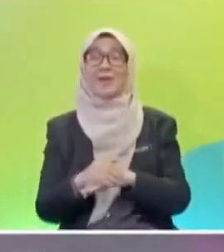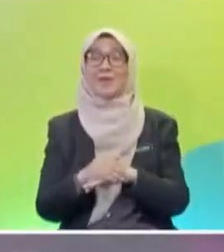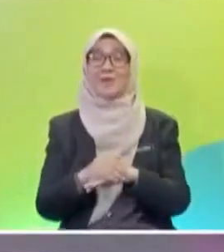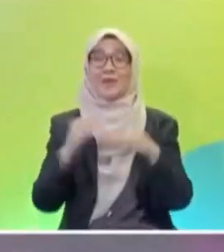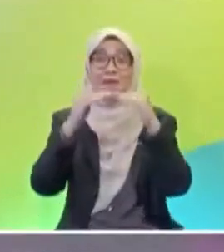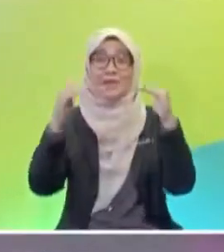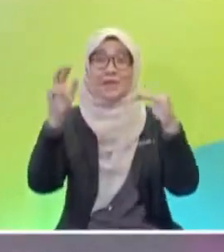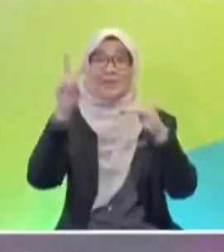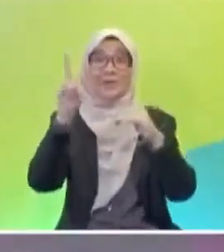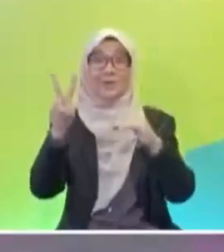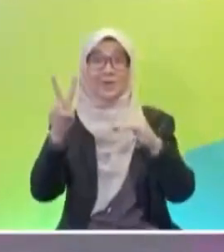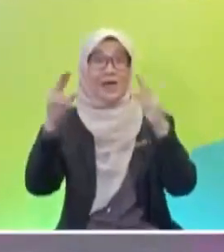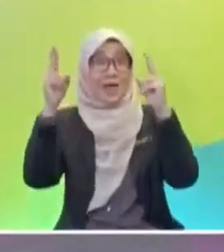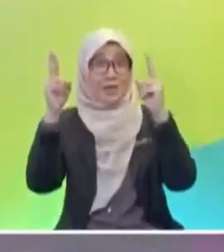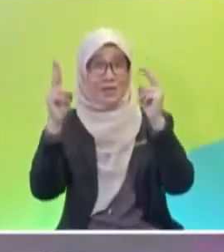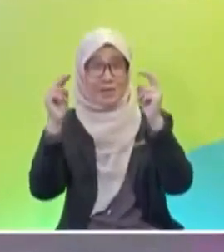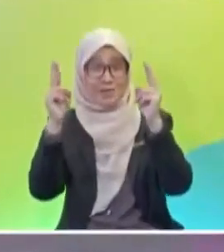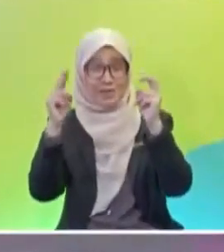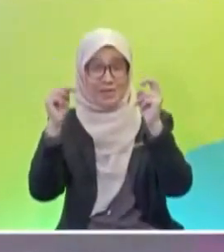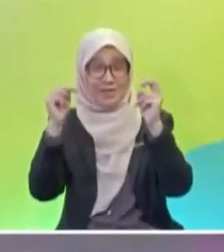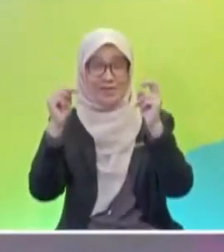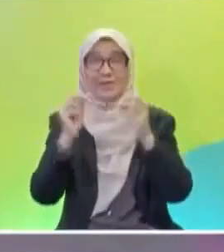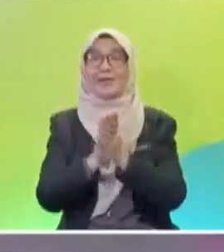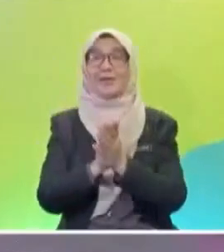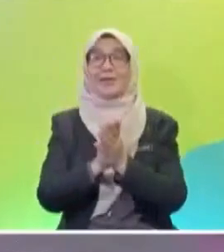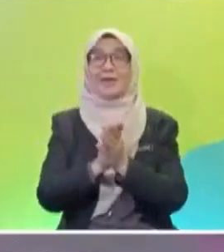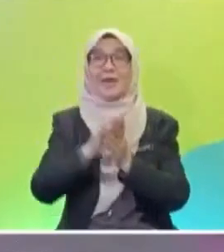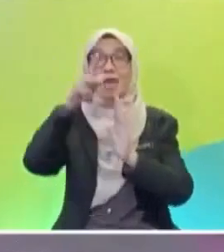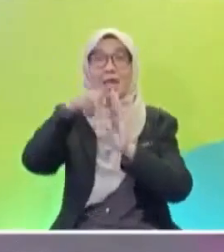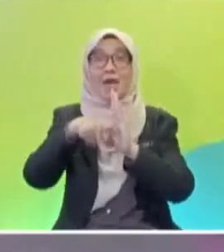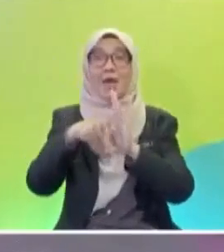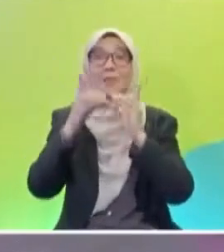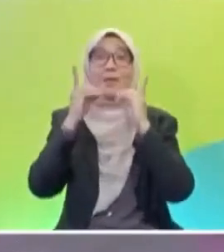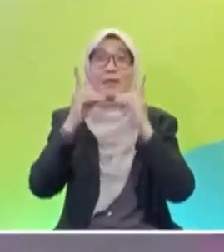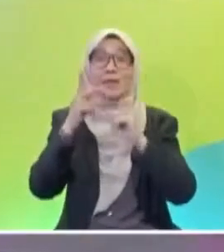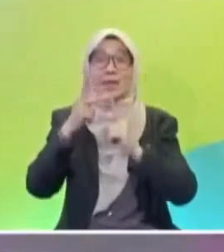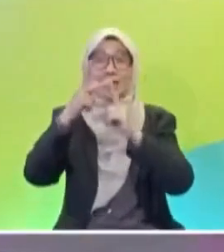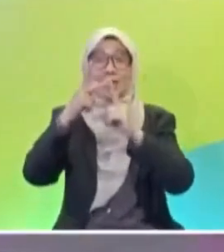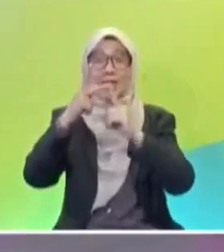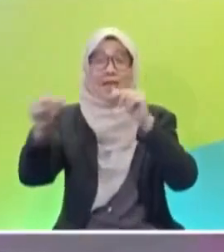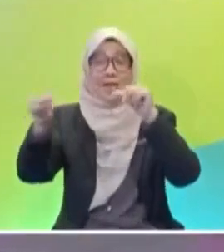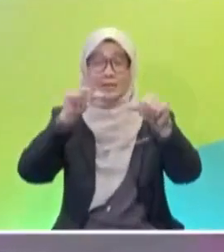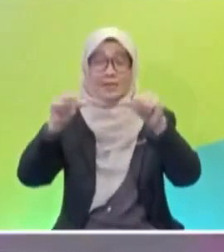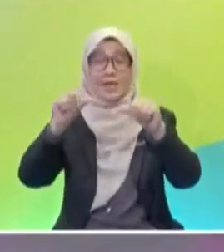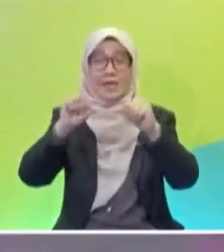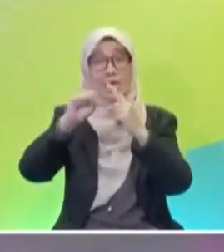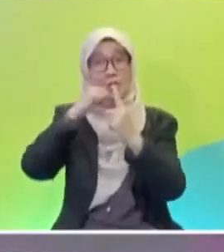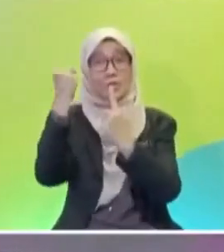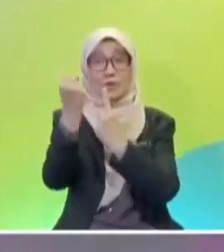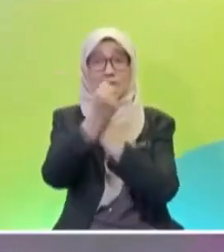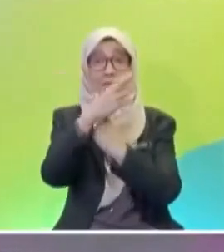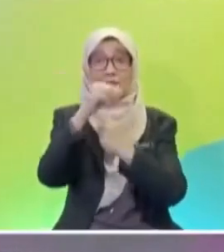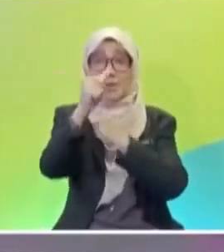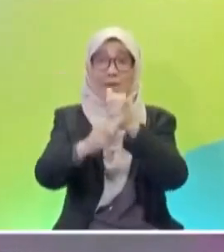tahap 2 dan mata pelajaran yang sama-sama kita belajar hari ini hilang pendidikan khas sains sosial dan alam sekitar